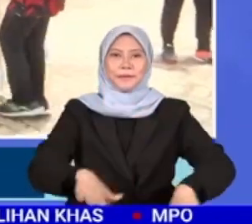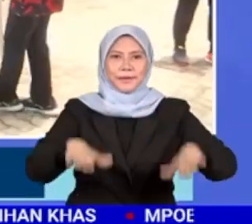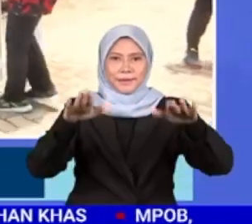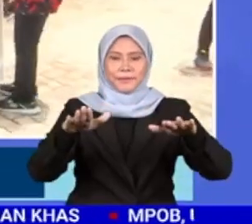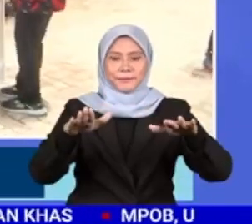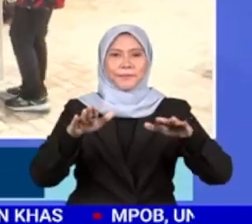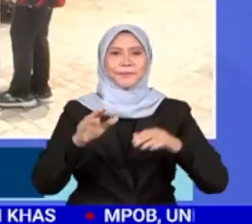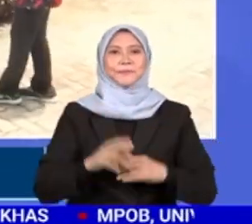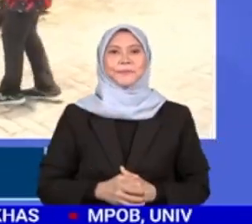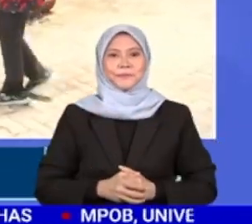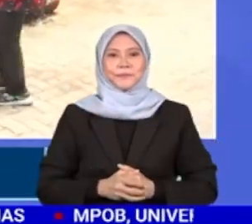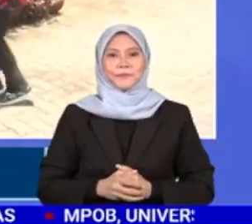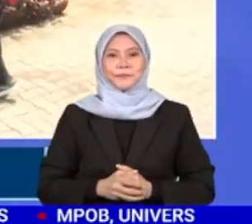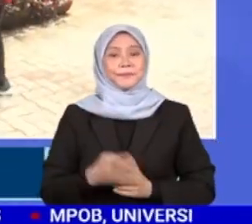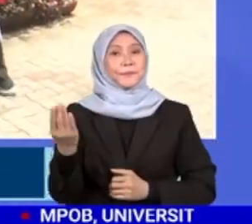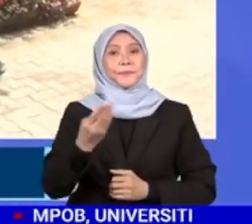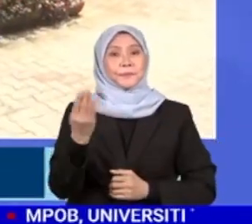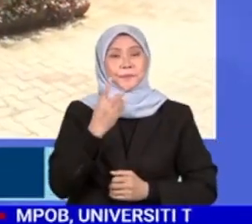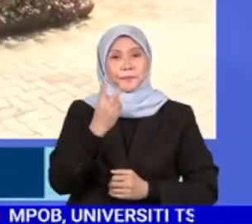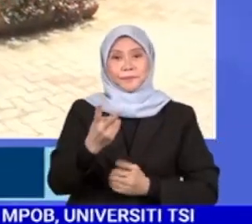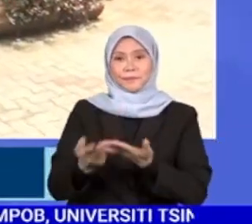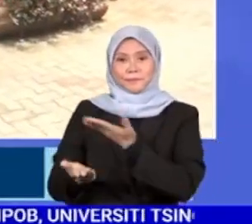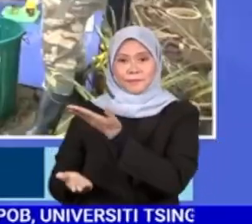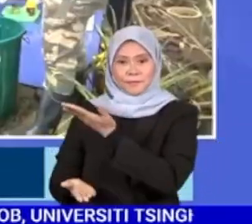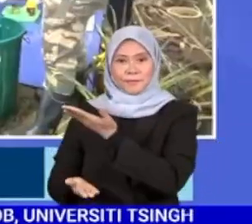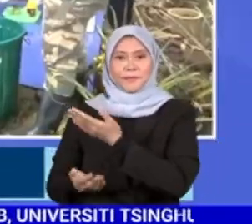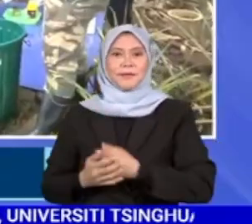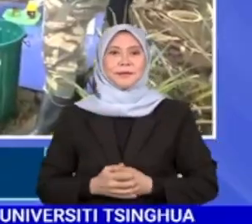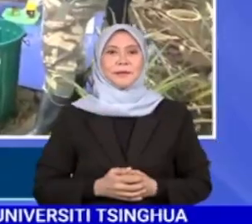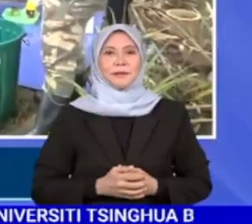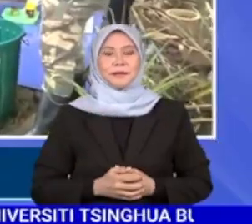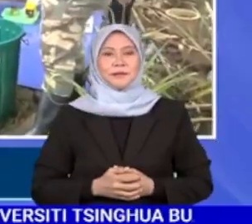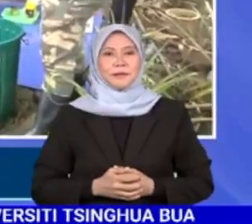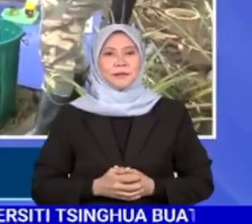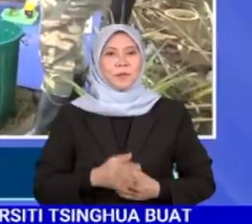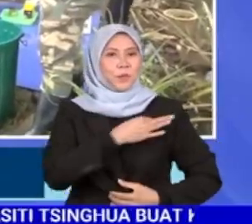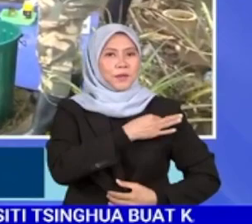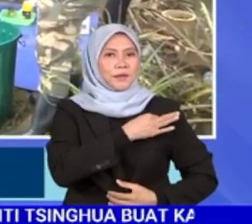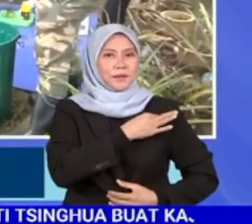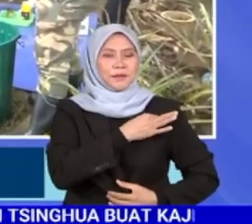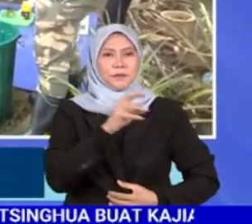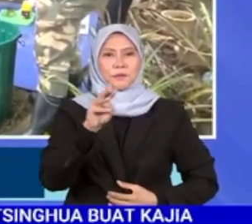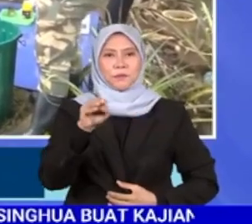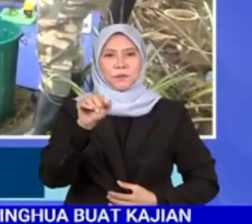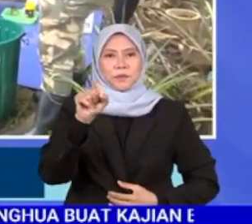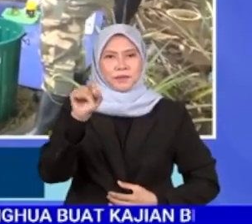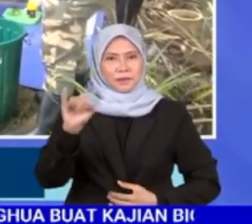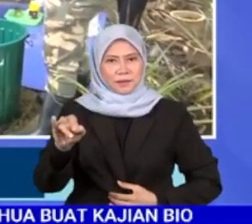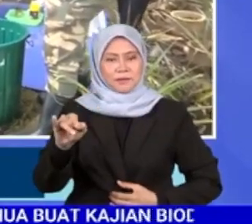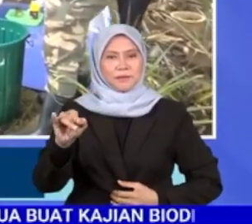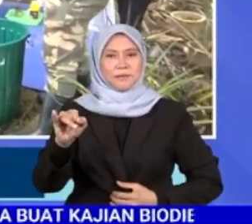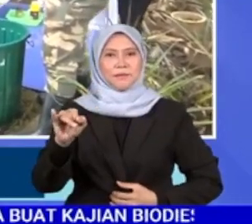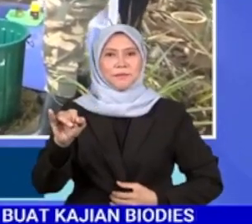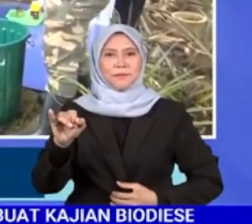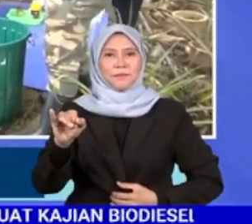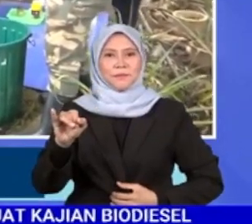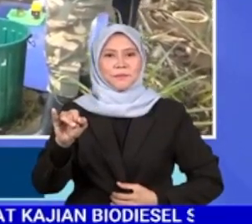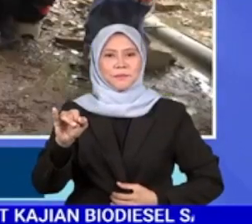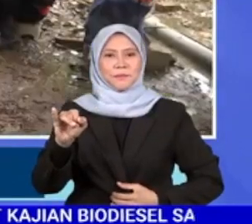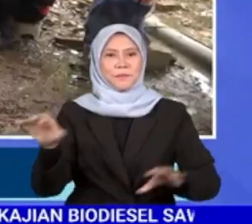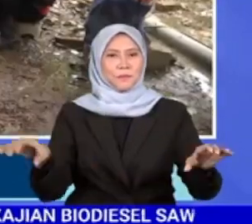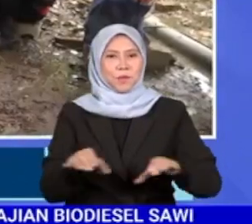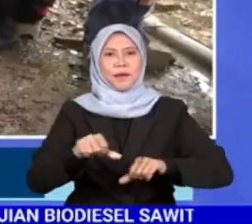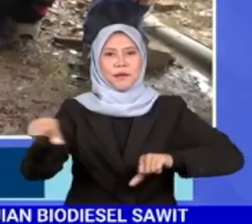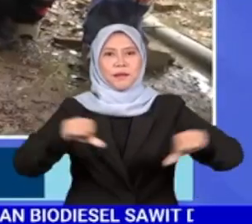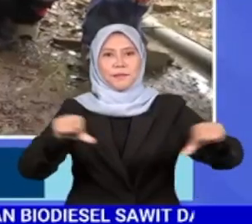terjejas akibat banjir. Seperti mana kita saksikan di sini, ketika ini sukarelawan MOSI sedang melakukan ataupun sedang